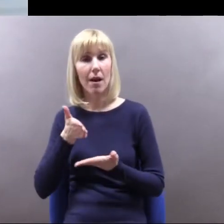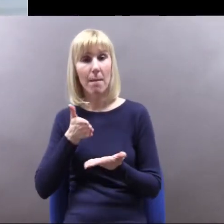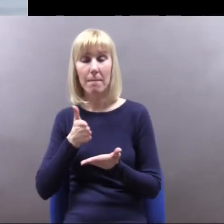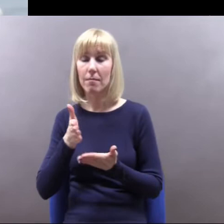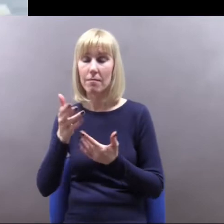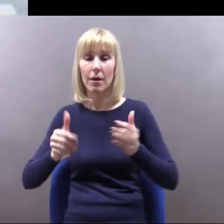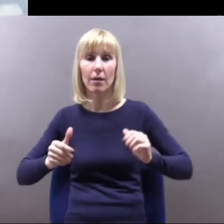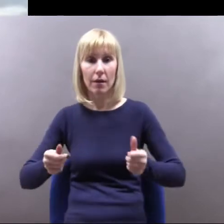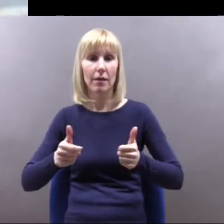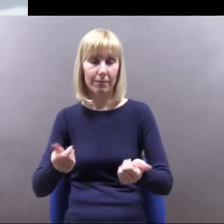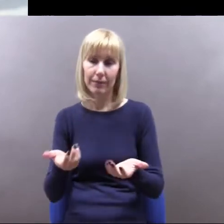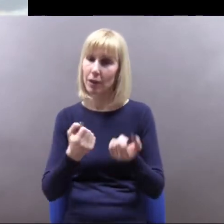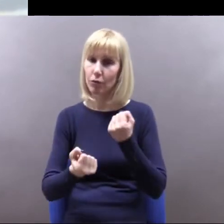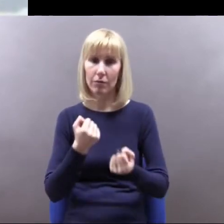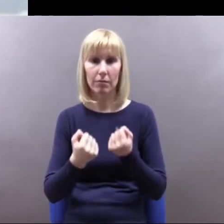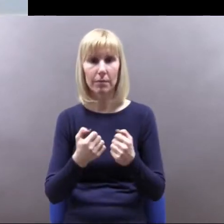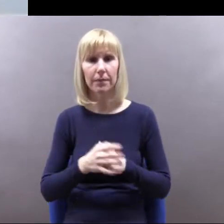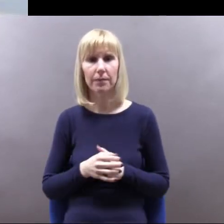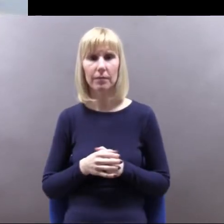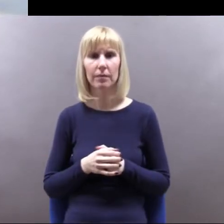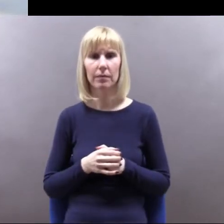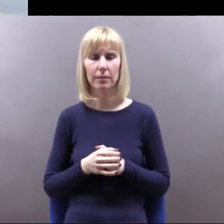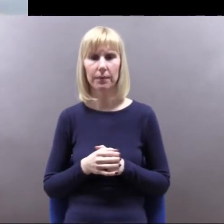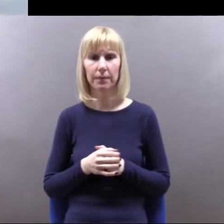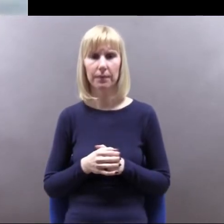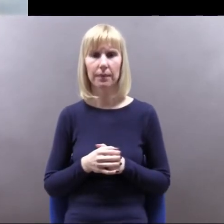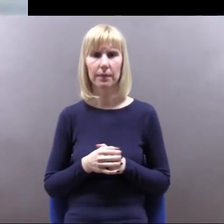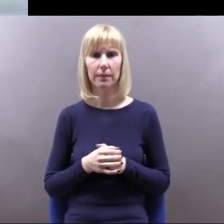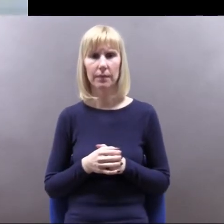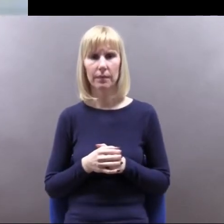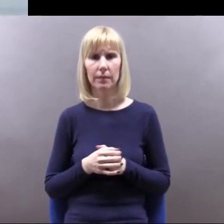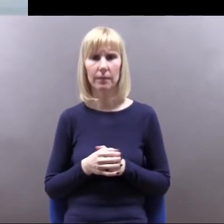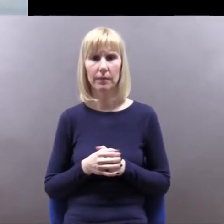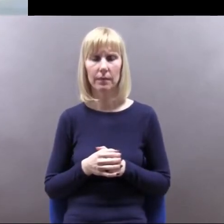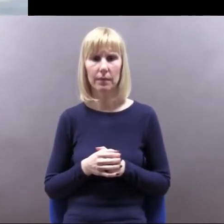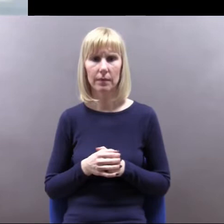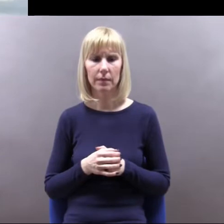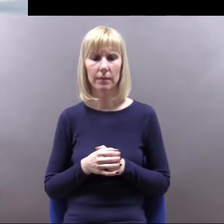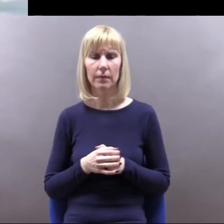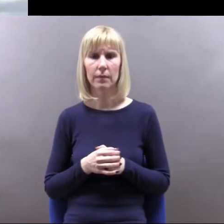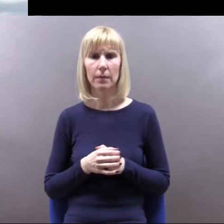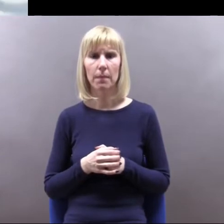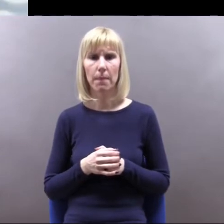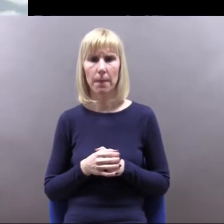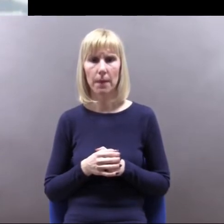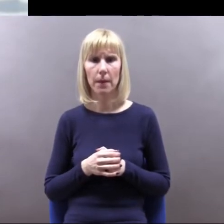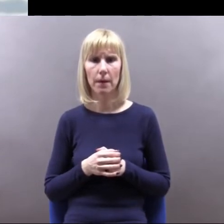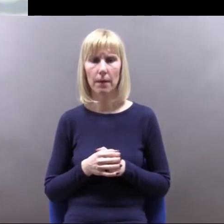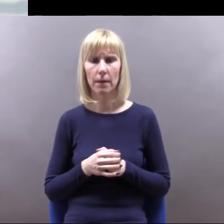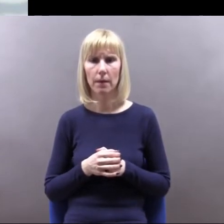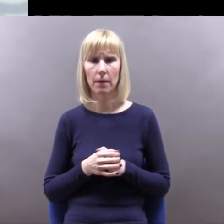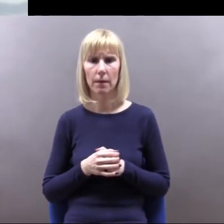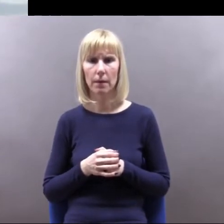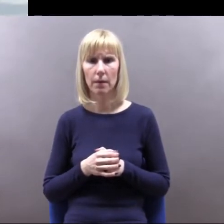coraz więcej na planecie, no to zaczęliśmy budować w górę, żeby zajmować mniej miejsca w metrach kwadratowych